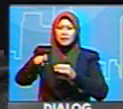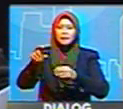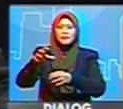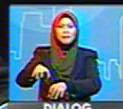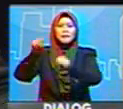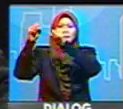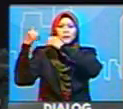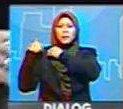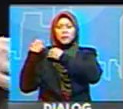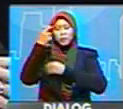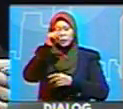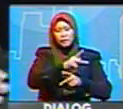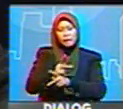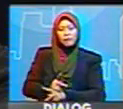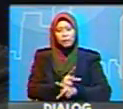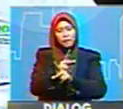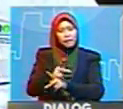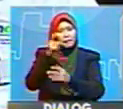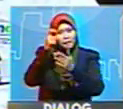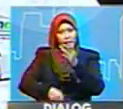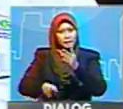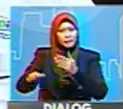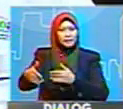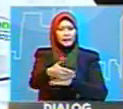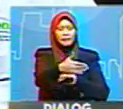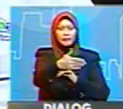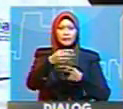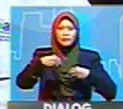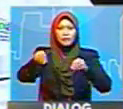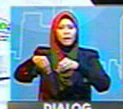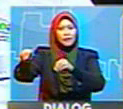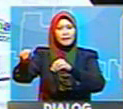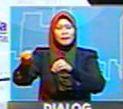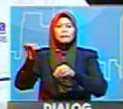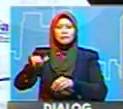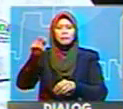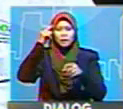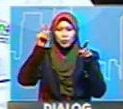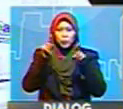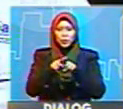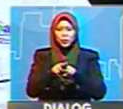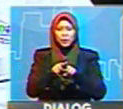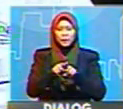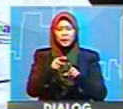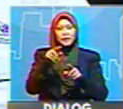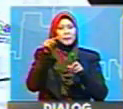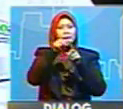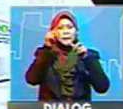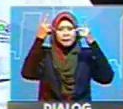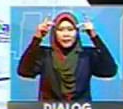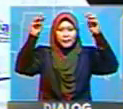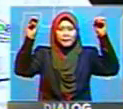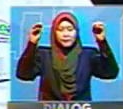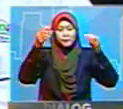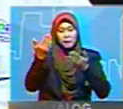mengawal harga ikan di pasaran Ya saya setuju sebab itulah kita amat berterima kasih kepada yang amat berhormat perdana menteri di dalam